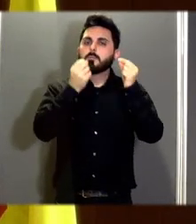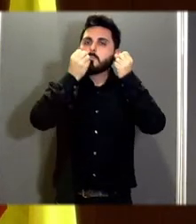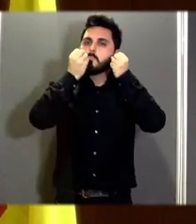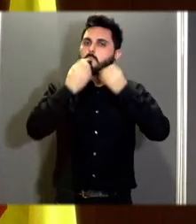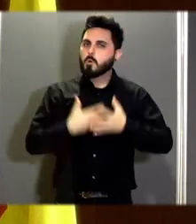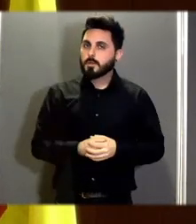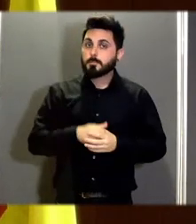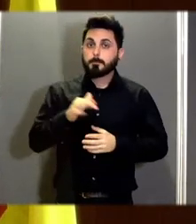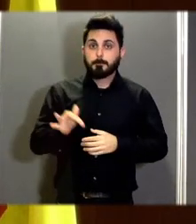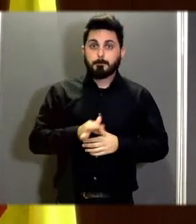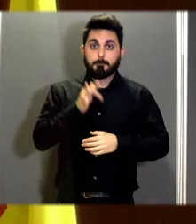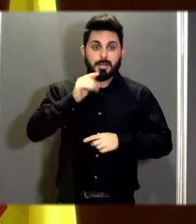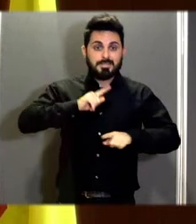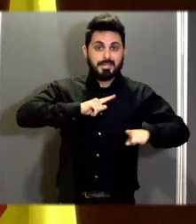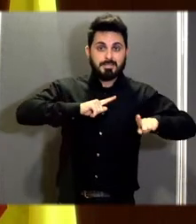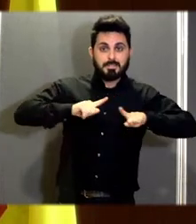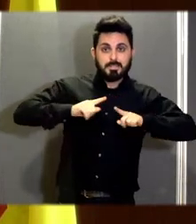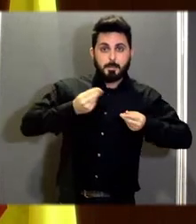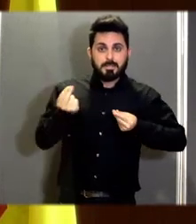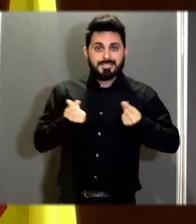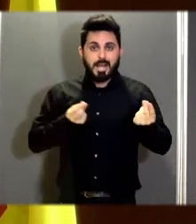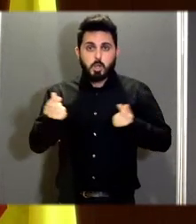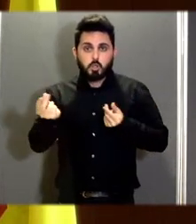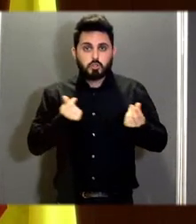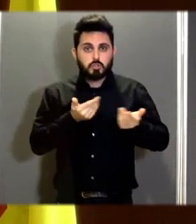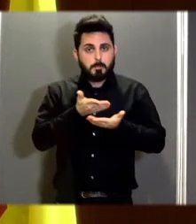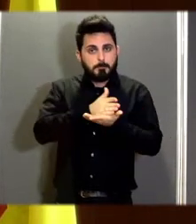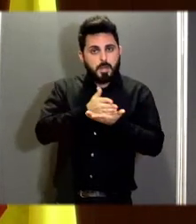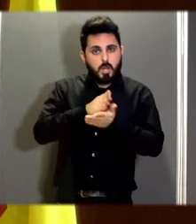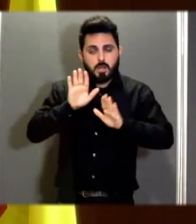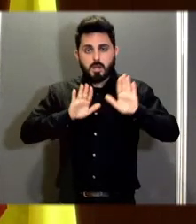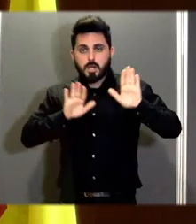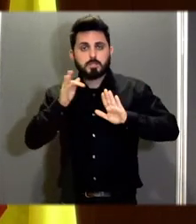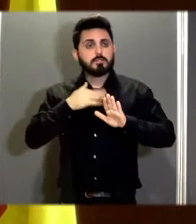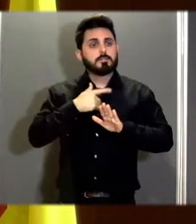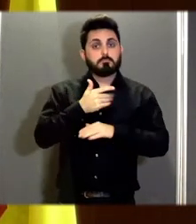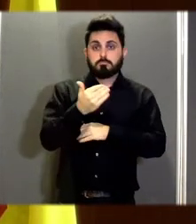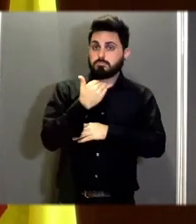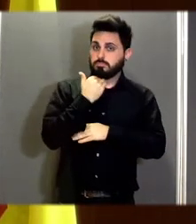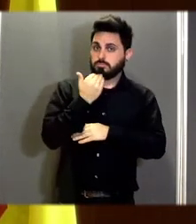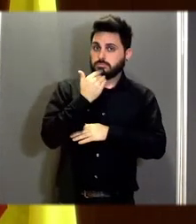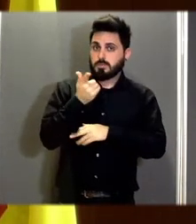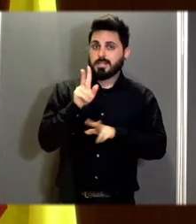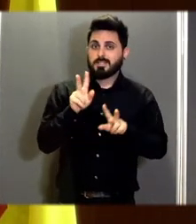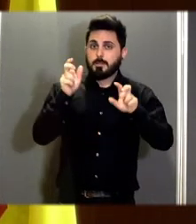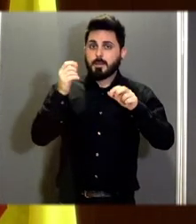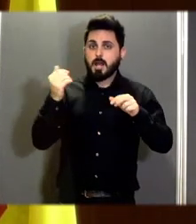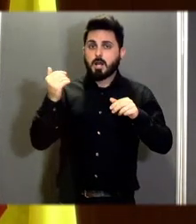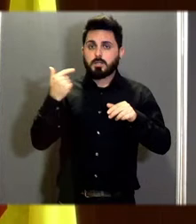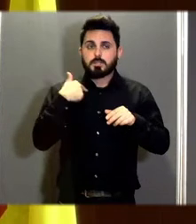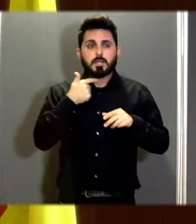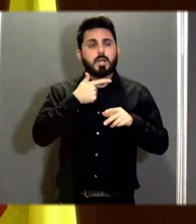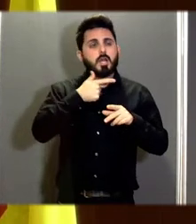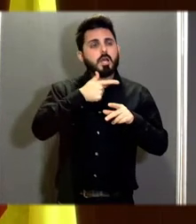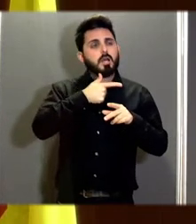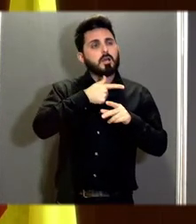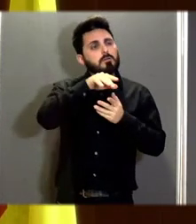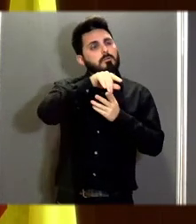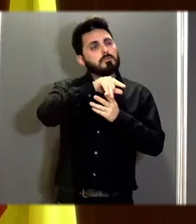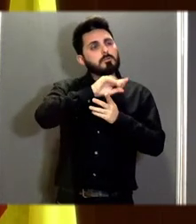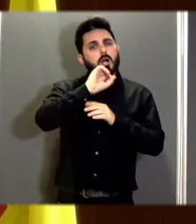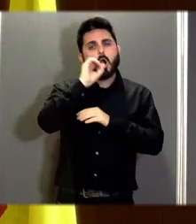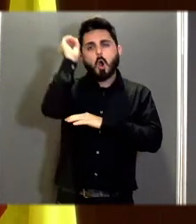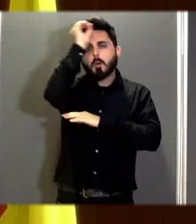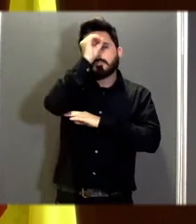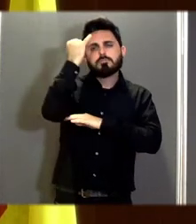a les dinamitzadores i dinamitzadors que també han sabut fer tota aquesta tasca d'extreure tot el que hi